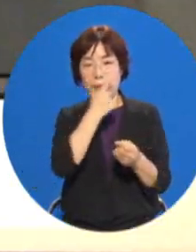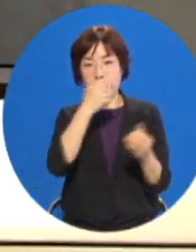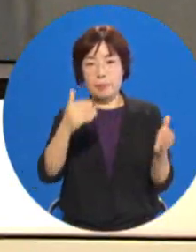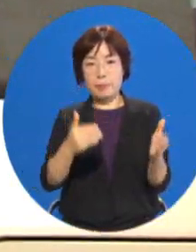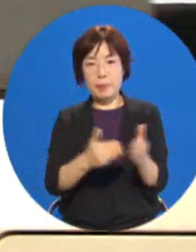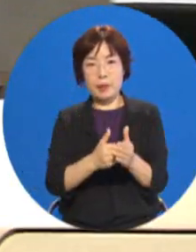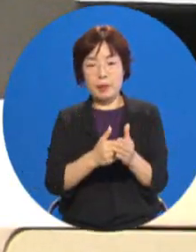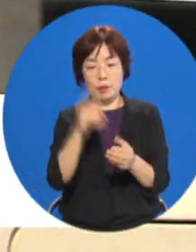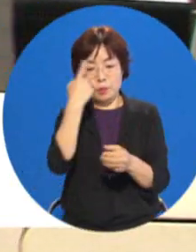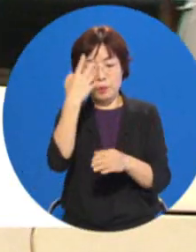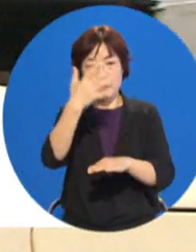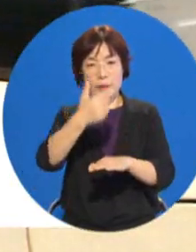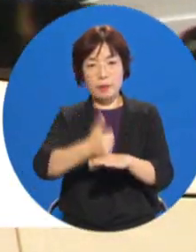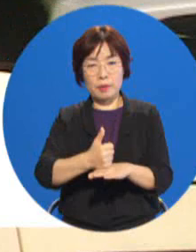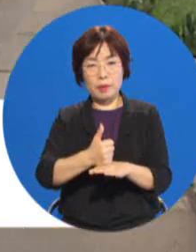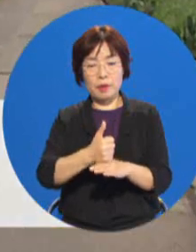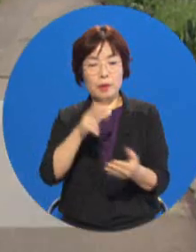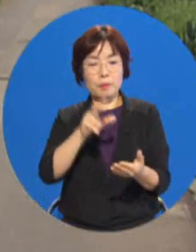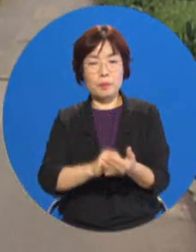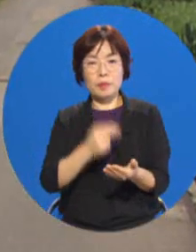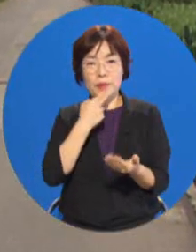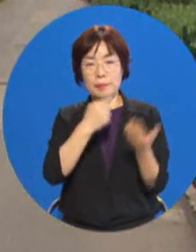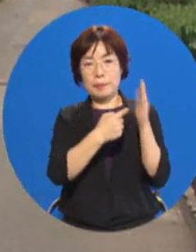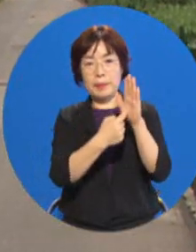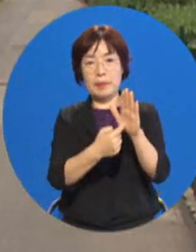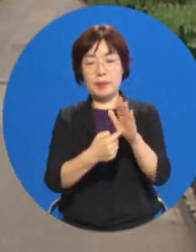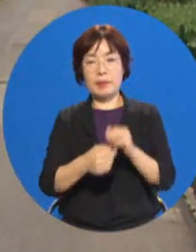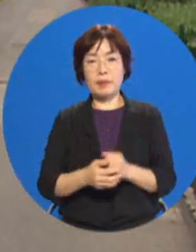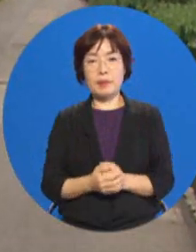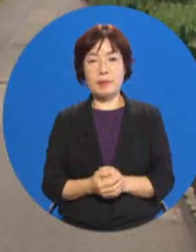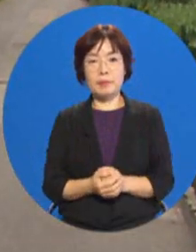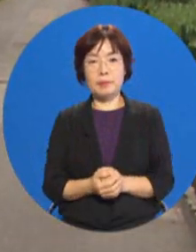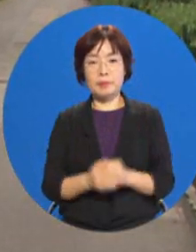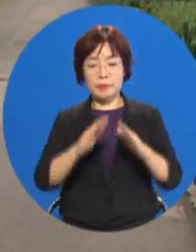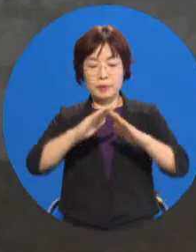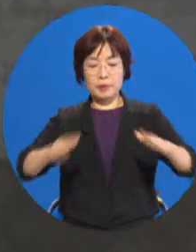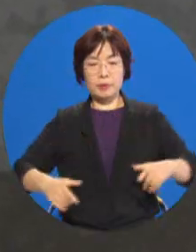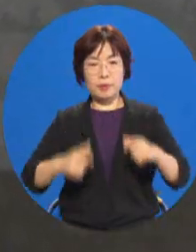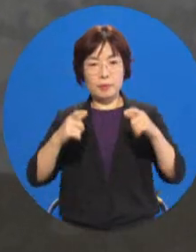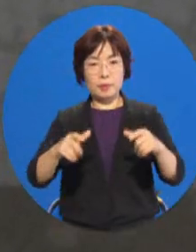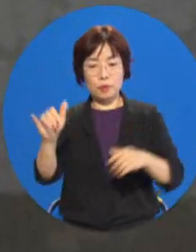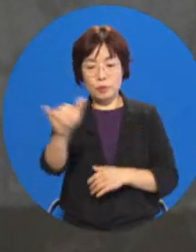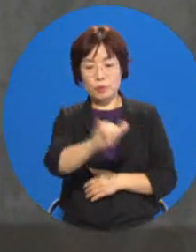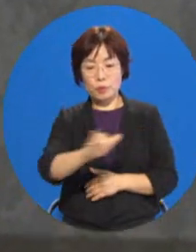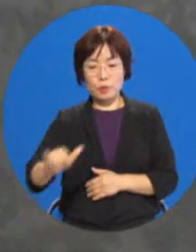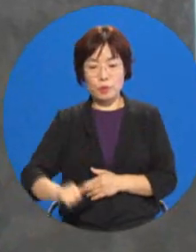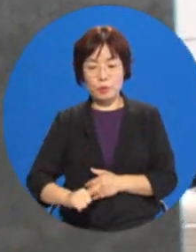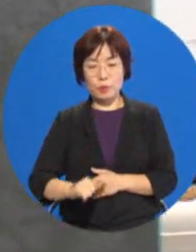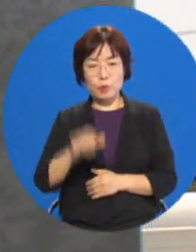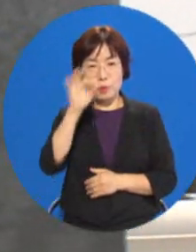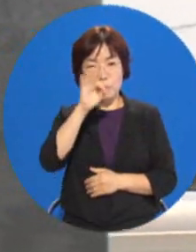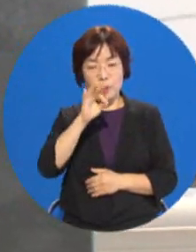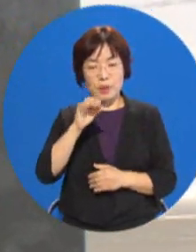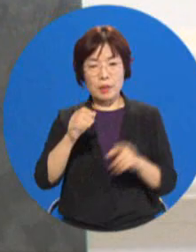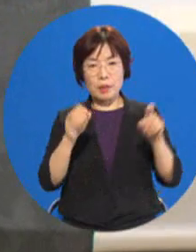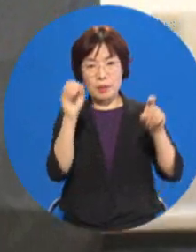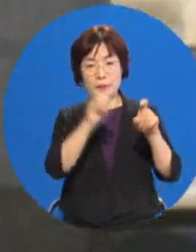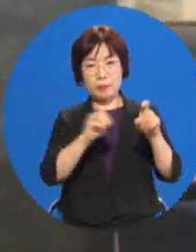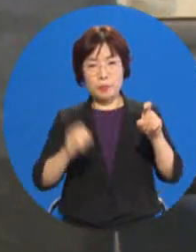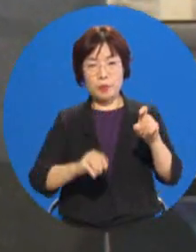긴급 역학조사 결과 음성으로 판정된 바 있습니다. 전남 지역에는 전국 돼지 두수의 10%